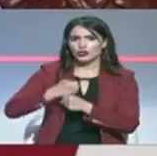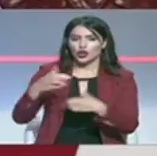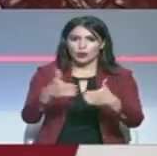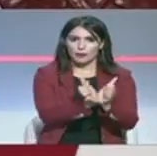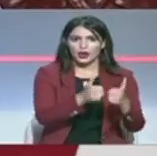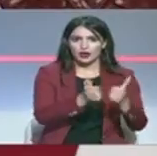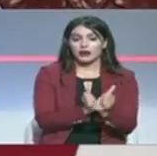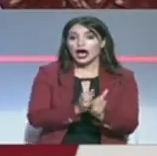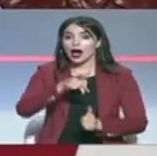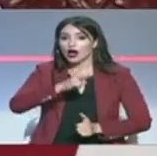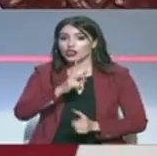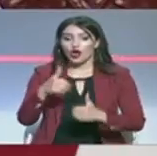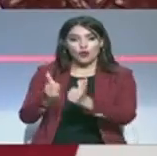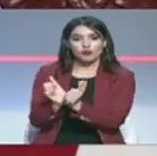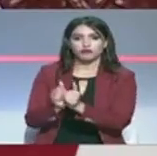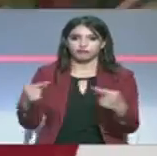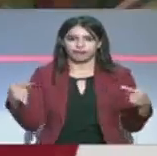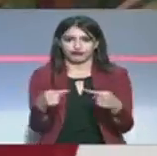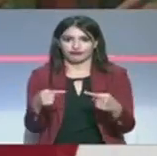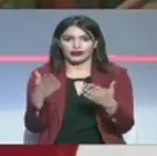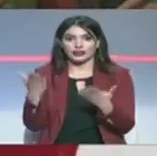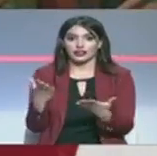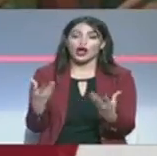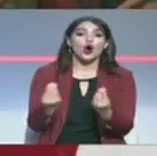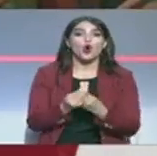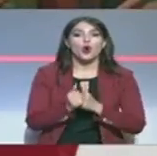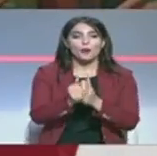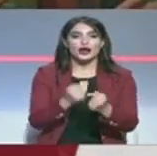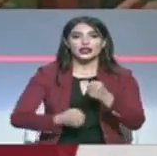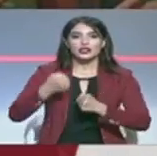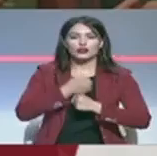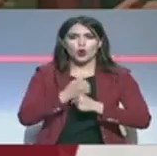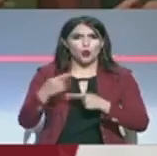فاقدة للأغلبية ومتنافرة، إلى جانب ما رافق تشكيلها من